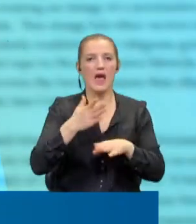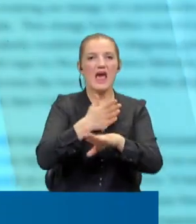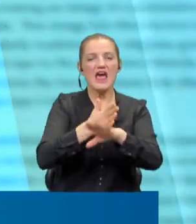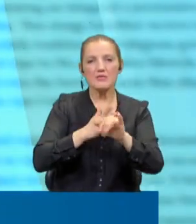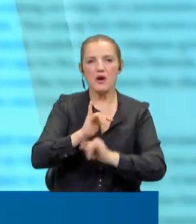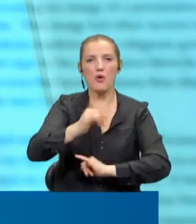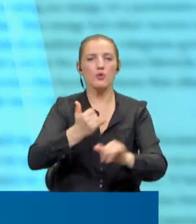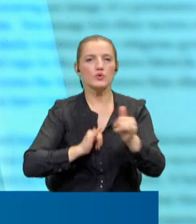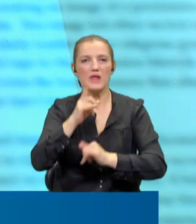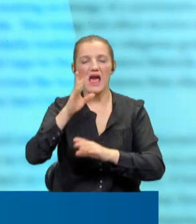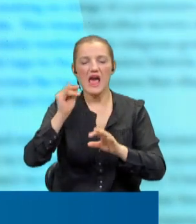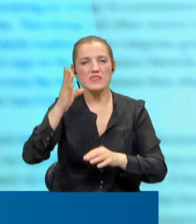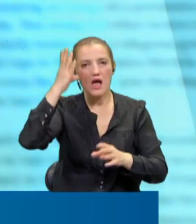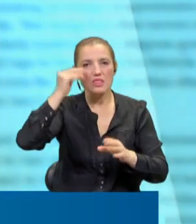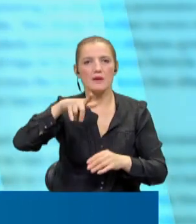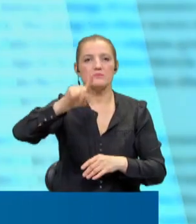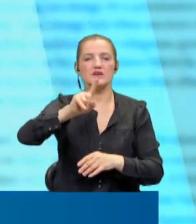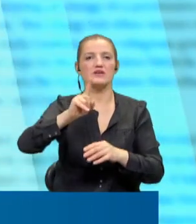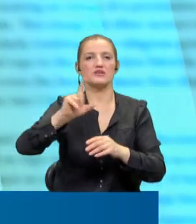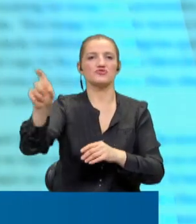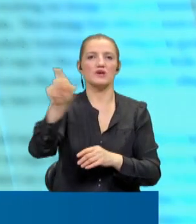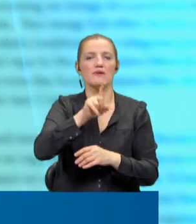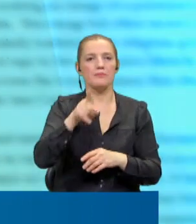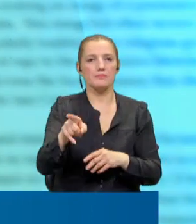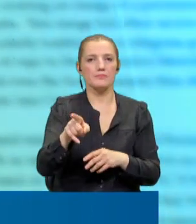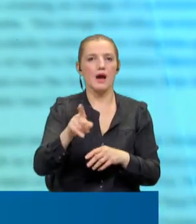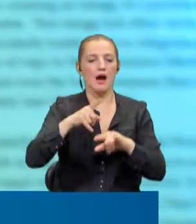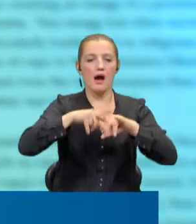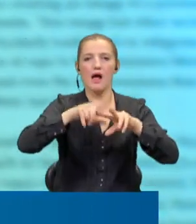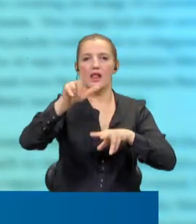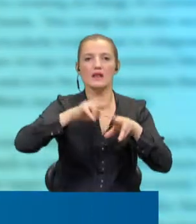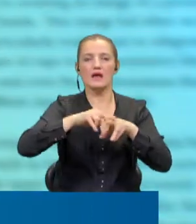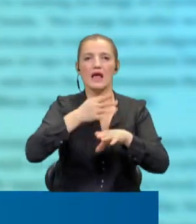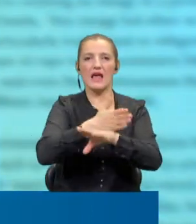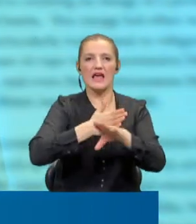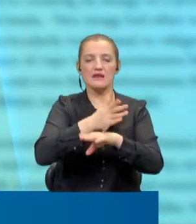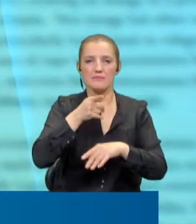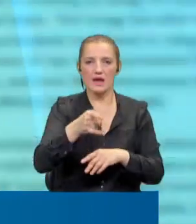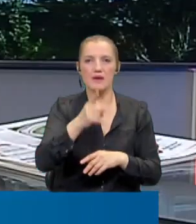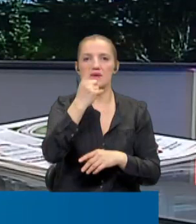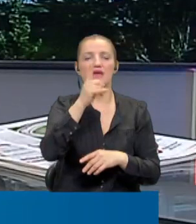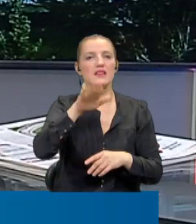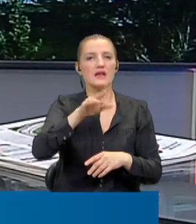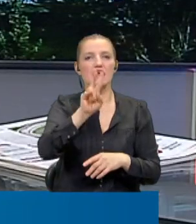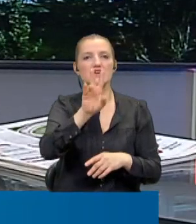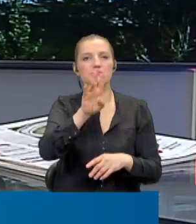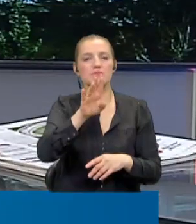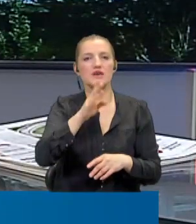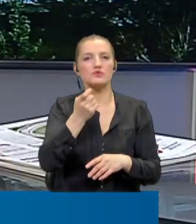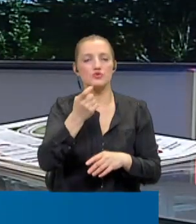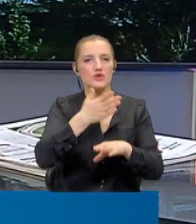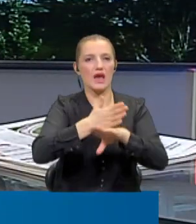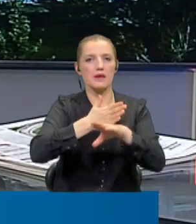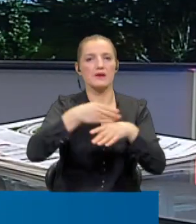oyununa en anlamlı cevap o zaman Kazan Belediyesi Halk Ekmek satış noktalarında Yarından itibaren 1 lira 25 kuruştan